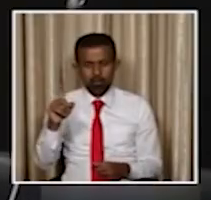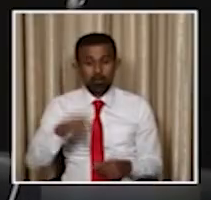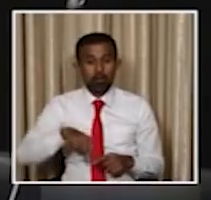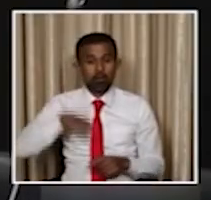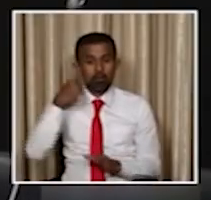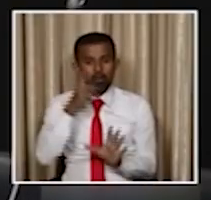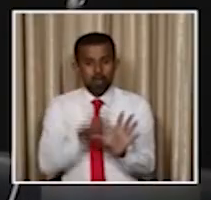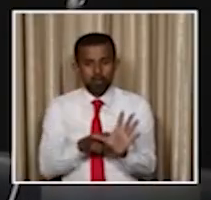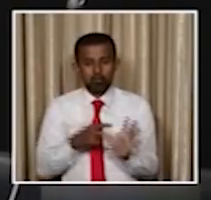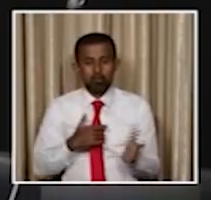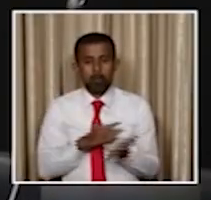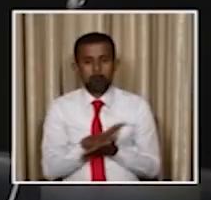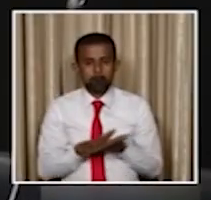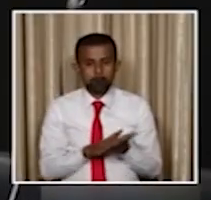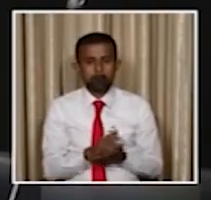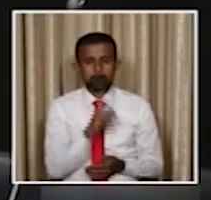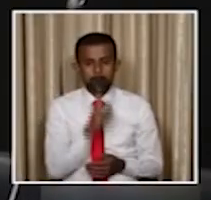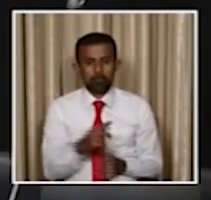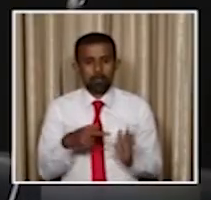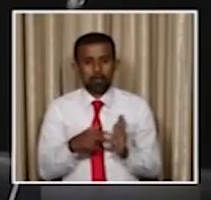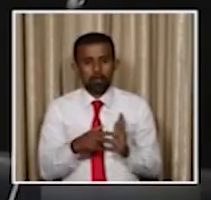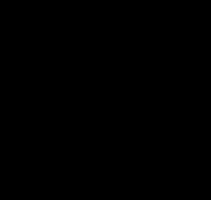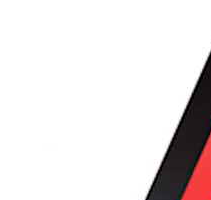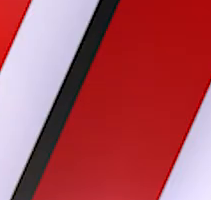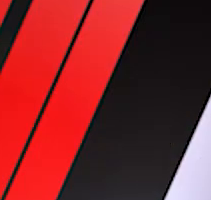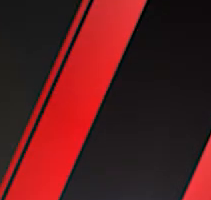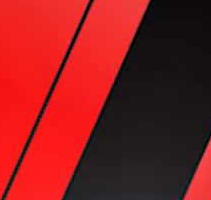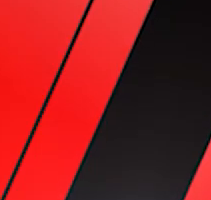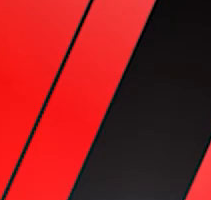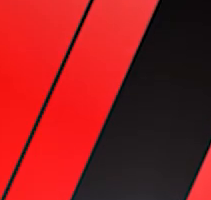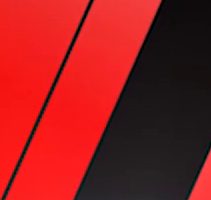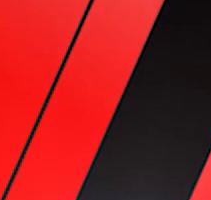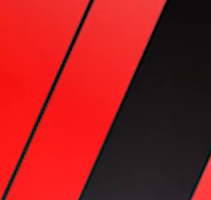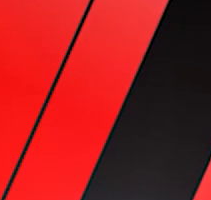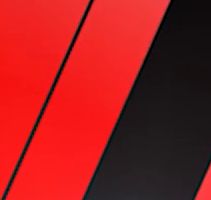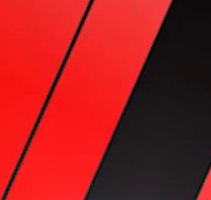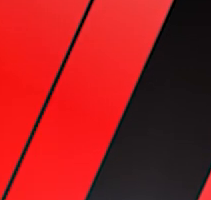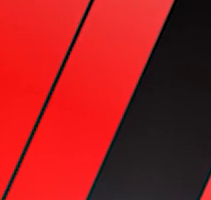වර්ෂයේ මම පැහැදිලිව කියනවා අය වැලේ එකනේ හදන්න බෑ.